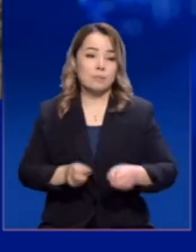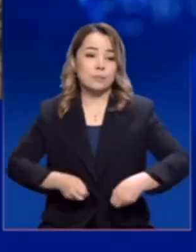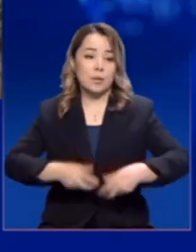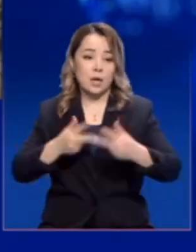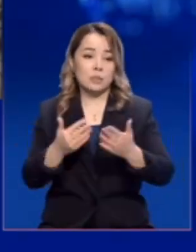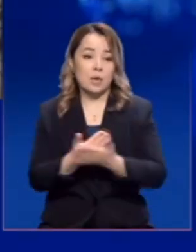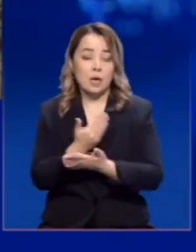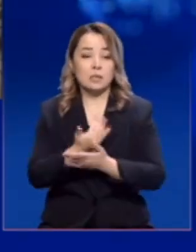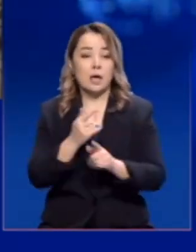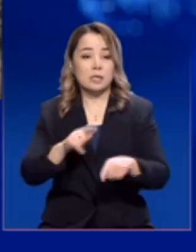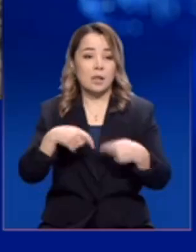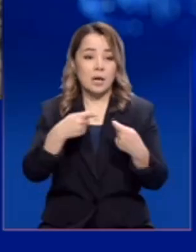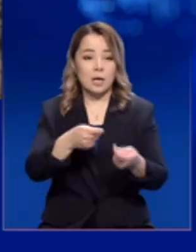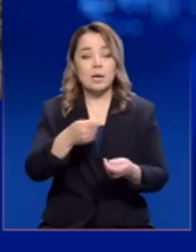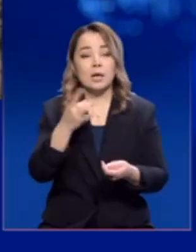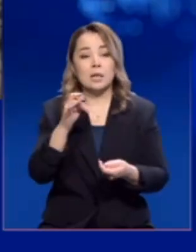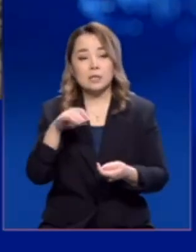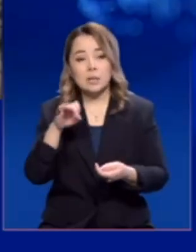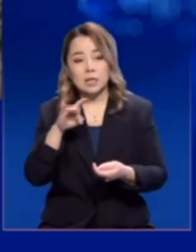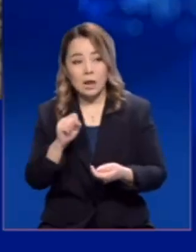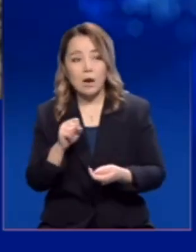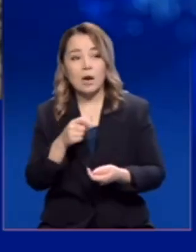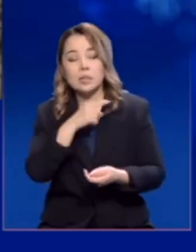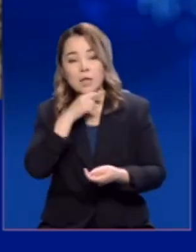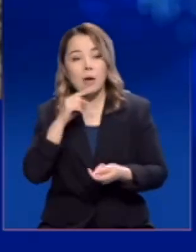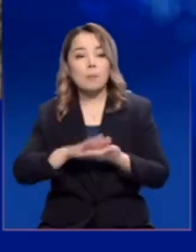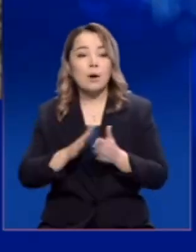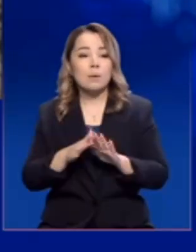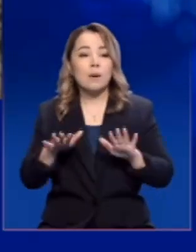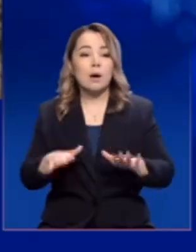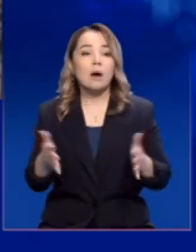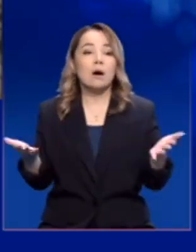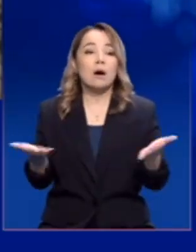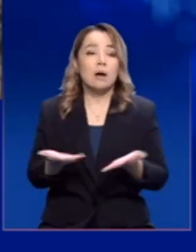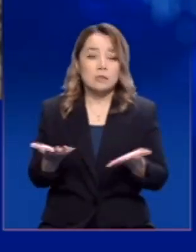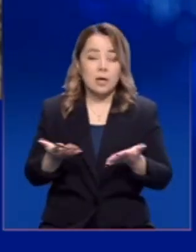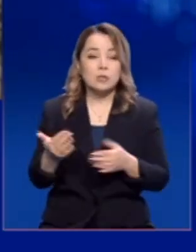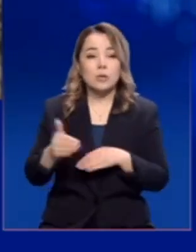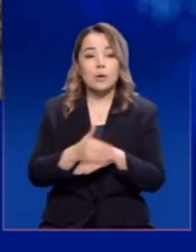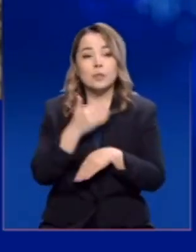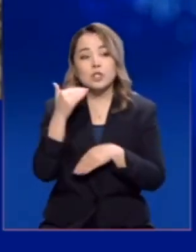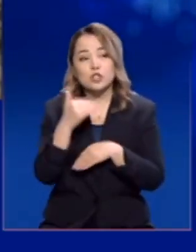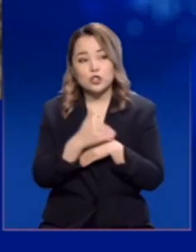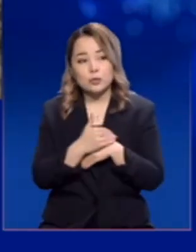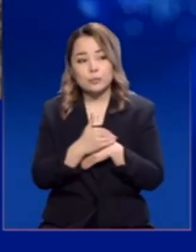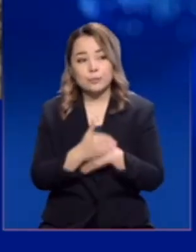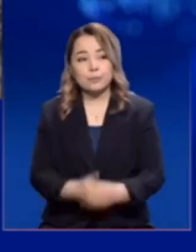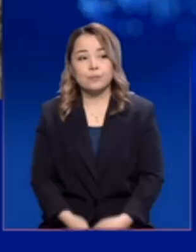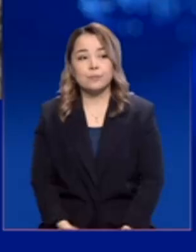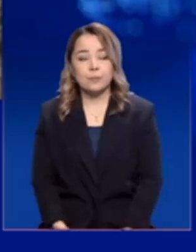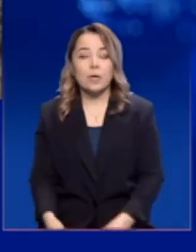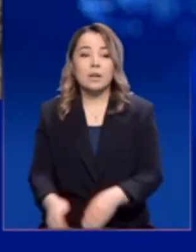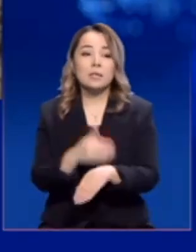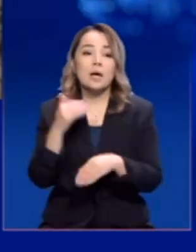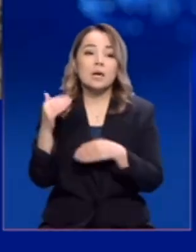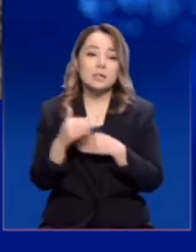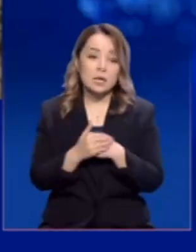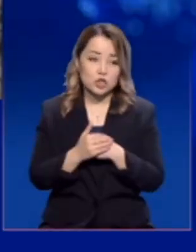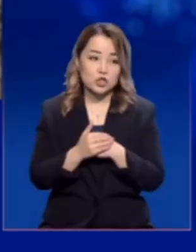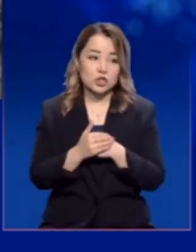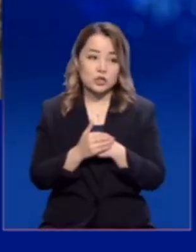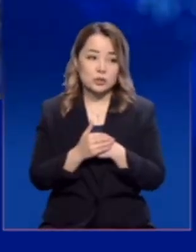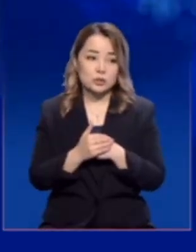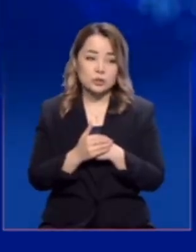еді. Индира, енді Ресейдің позициясы мен қазіргі ахуалын білсек. Кеш жарық. Кеш